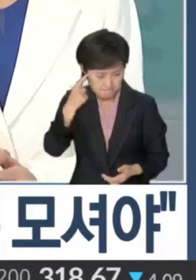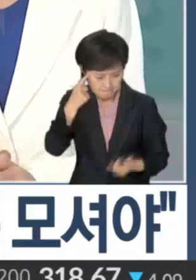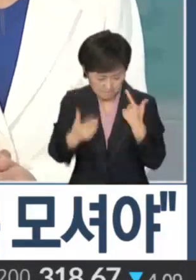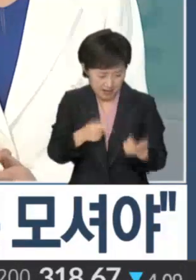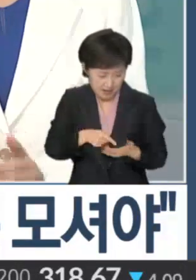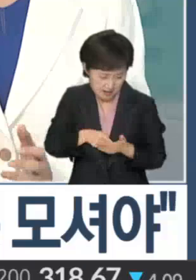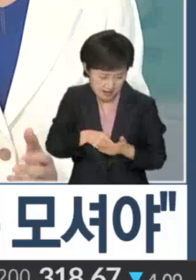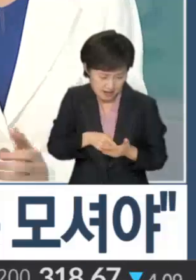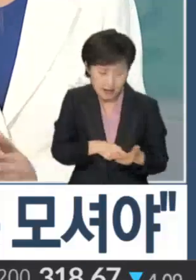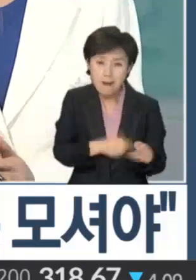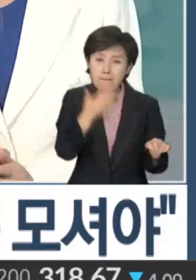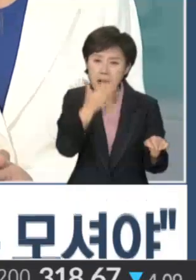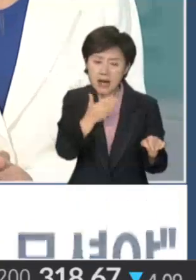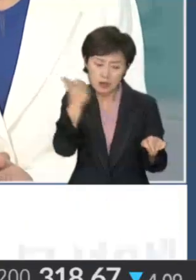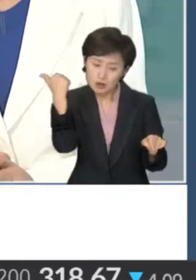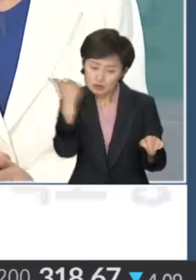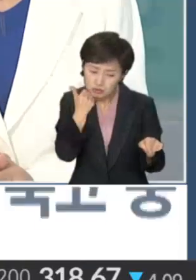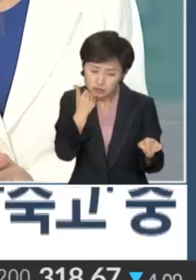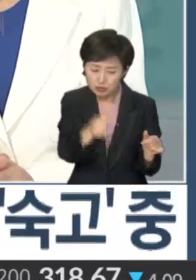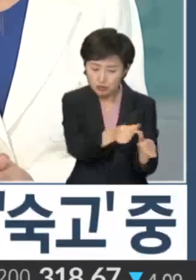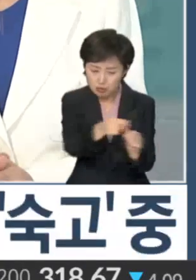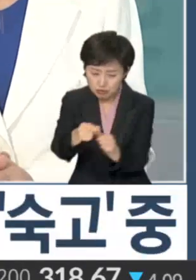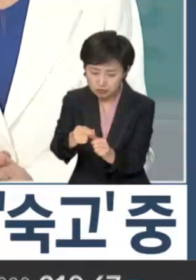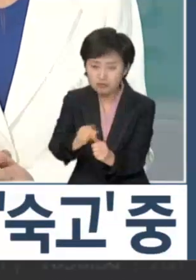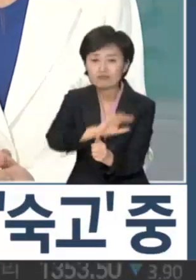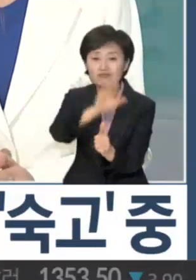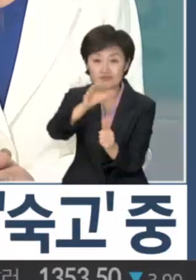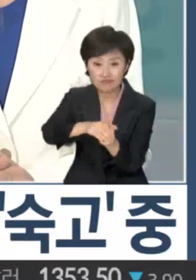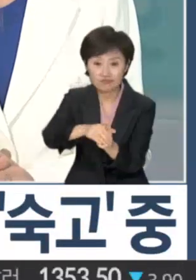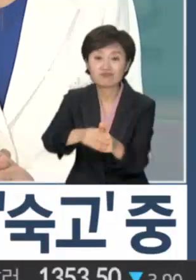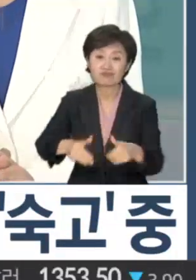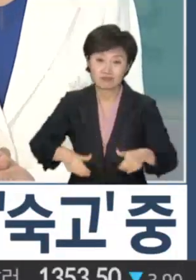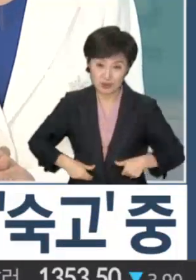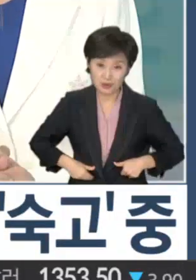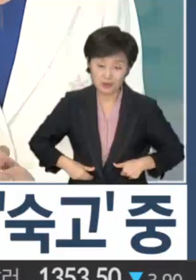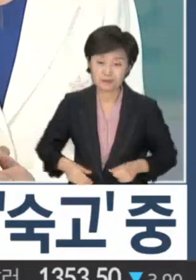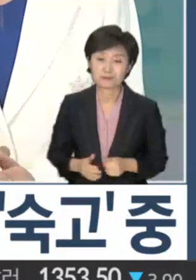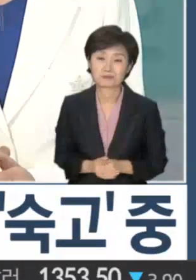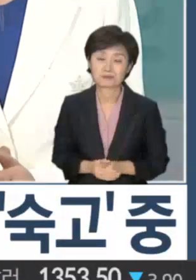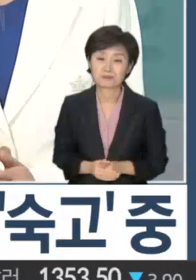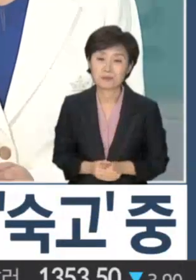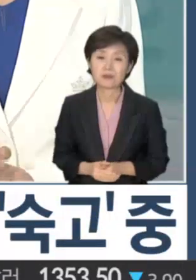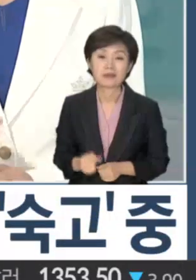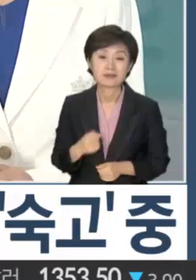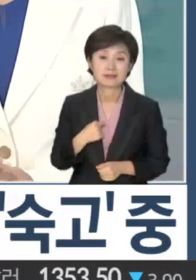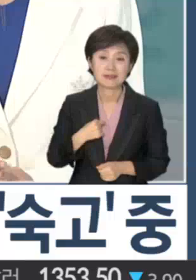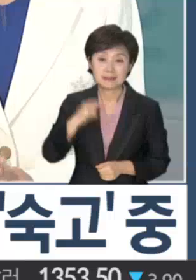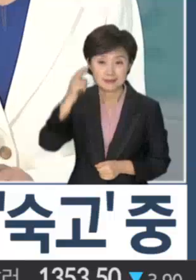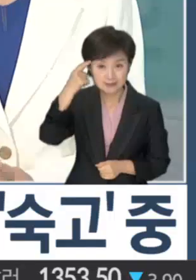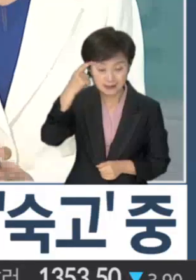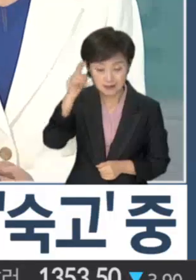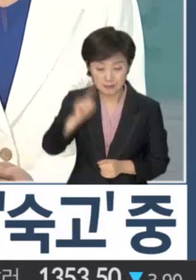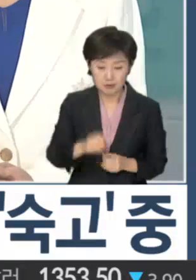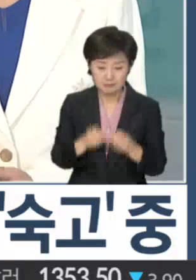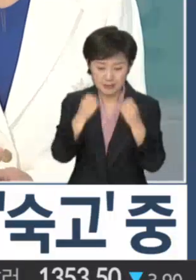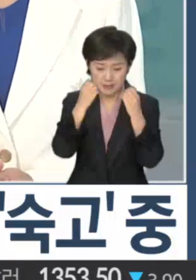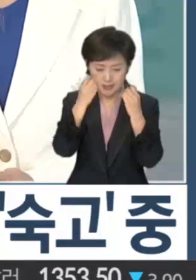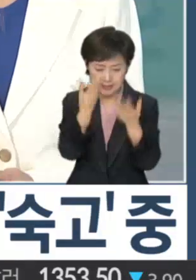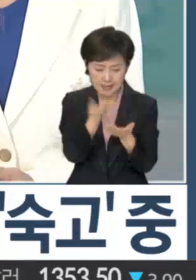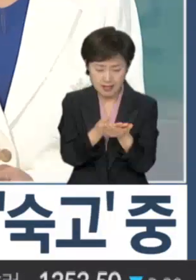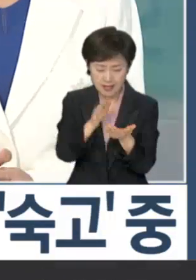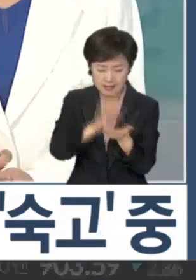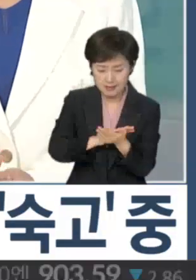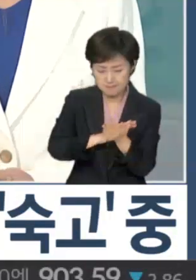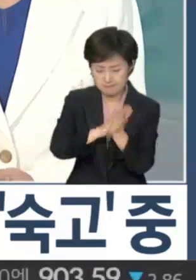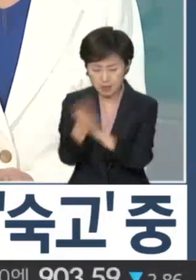후보가 혁신위원장이 돼야 되지 않겠느냐라는 생각을 하고요. 저는 사실 쇄신과 혁신에 가장